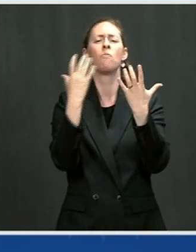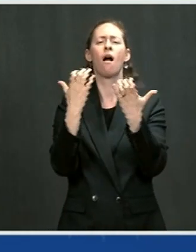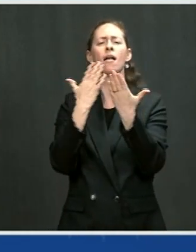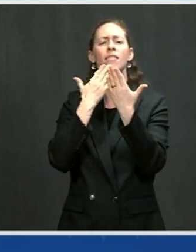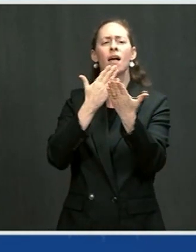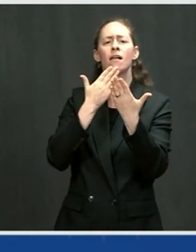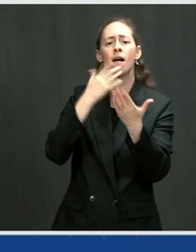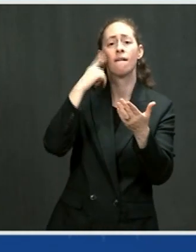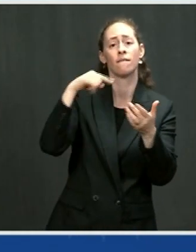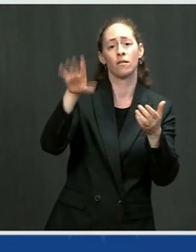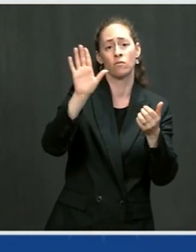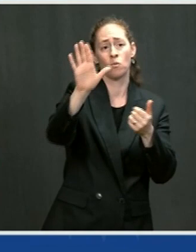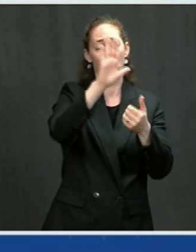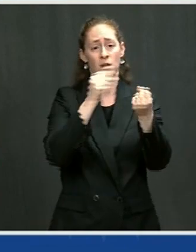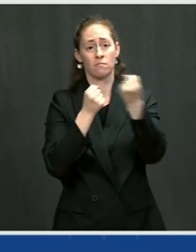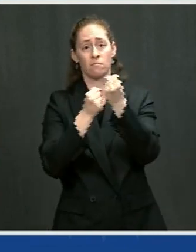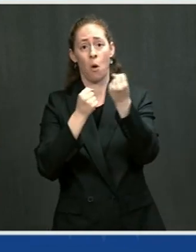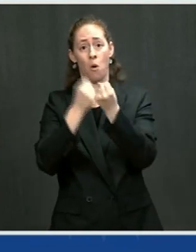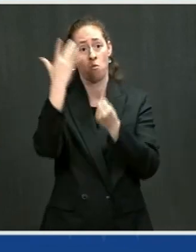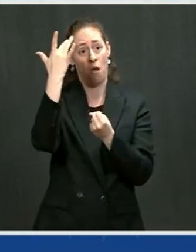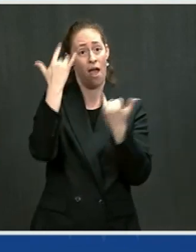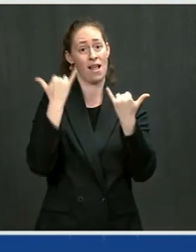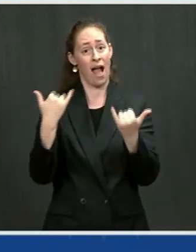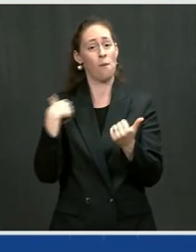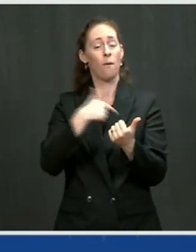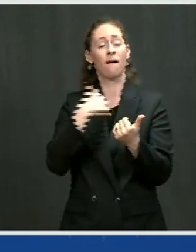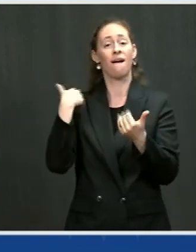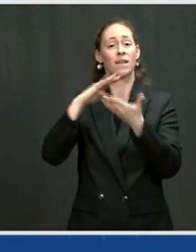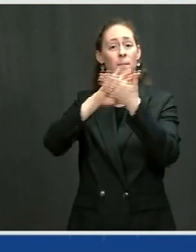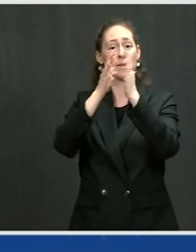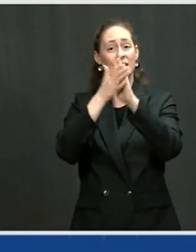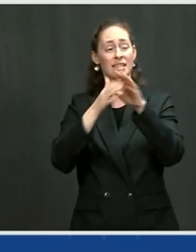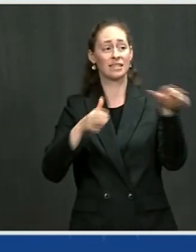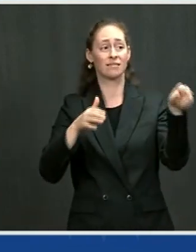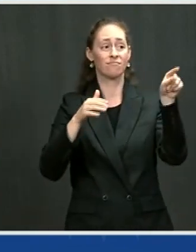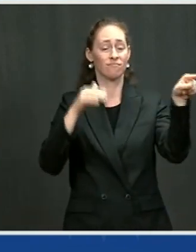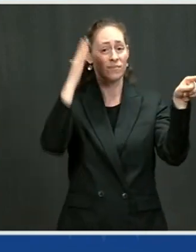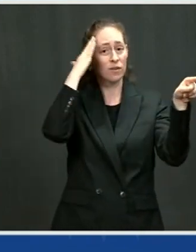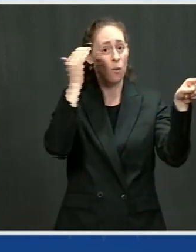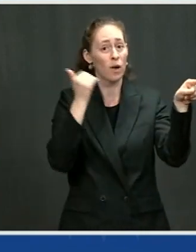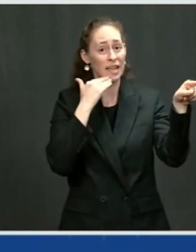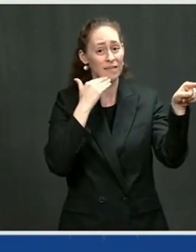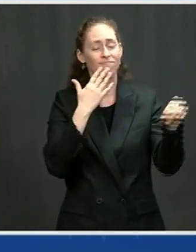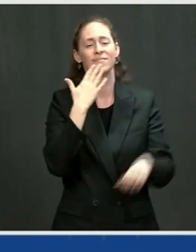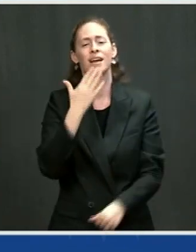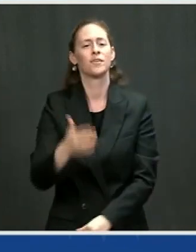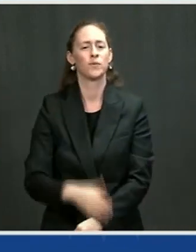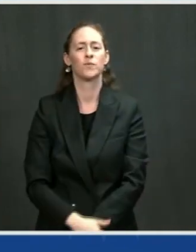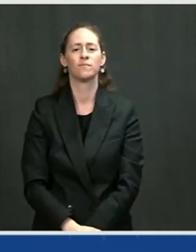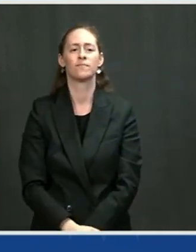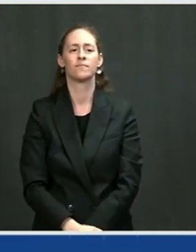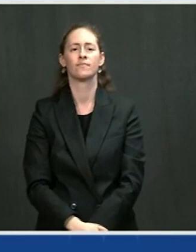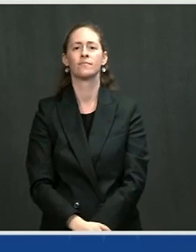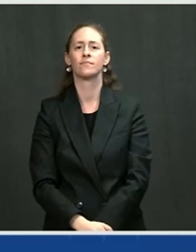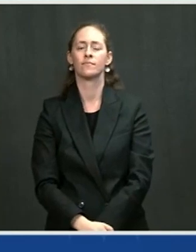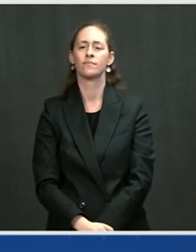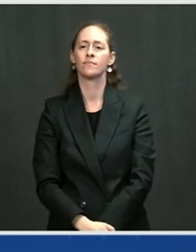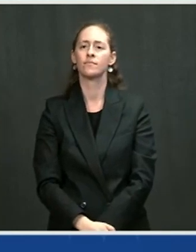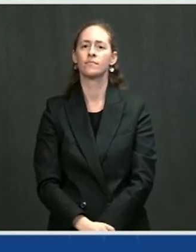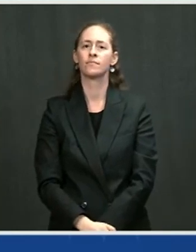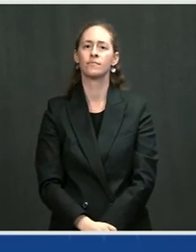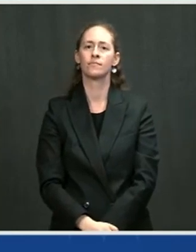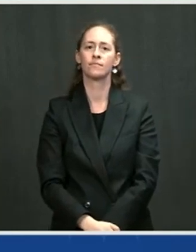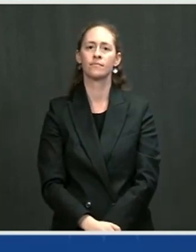prosperity. 한국 국민들을 대표하여 깊은 감사와 존경을 표합니다.